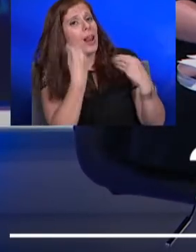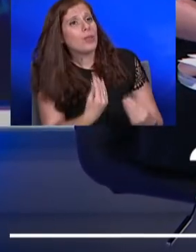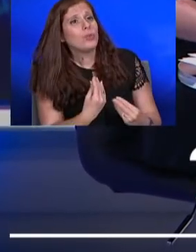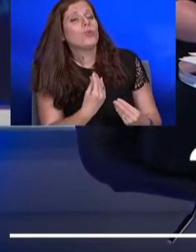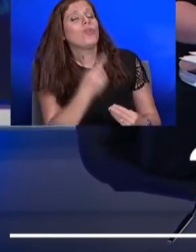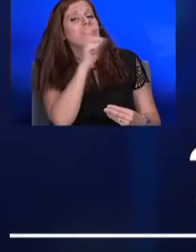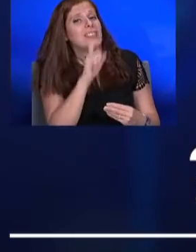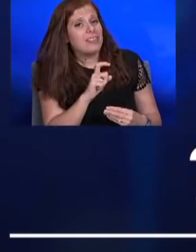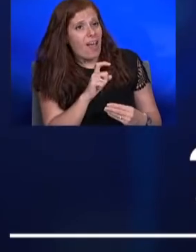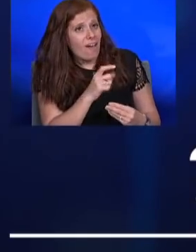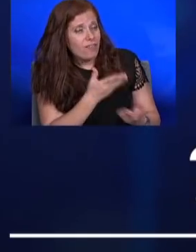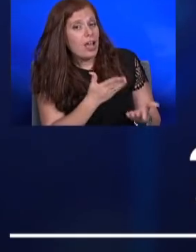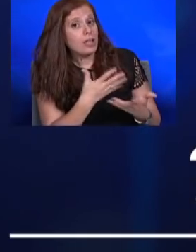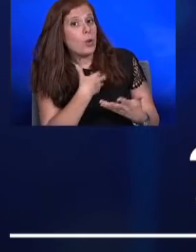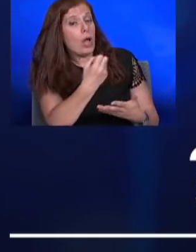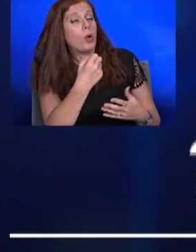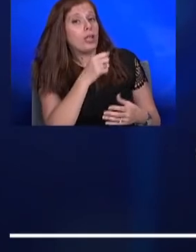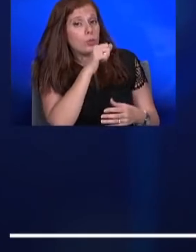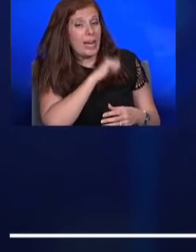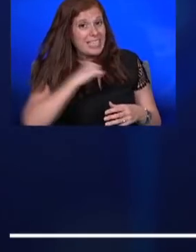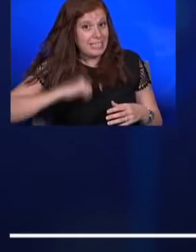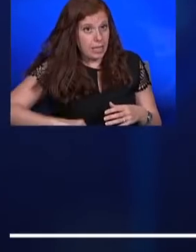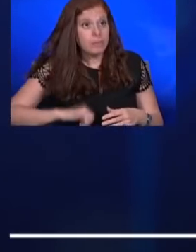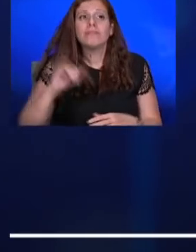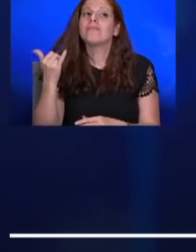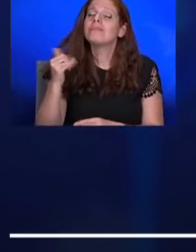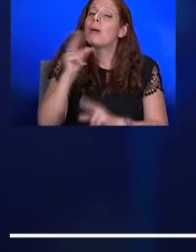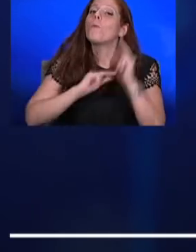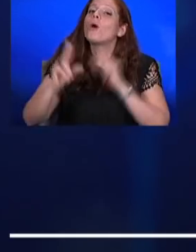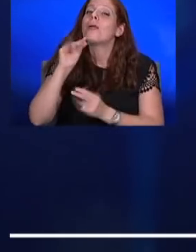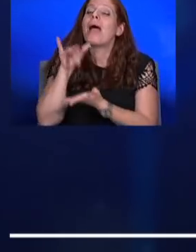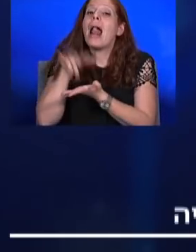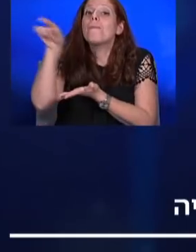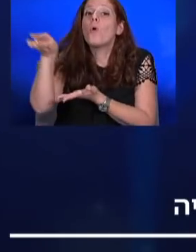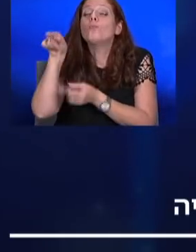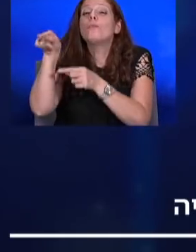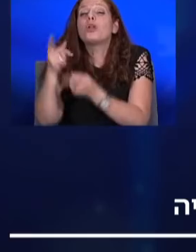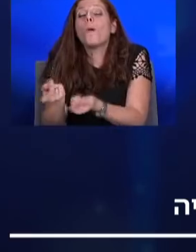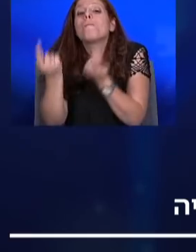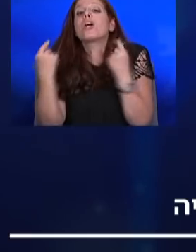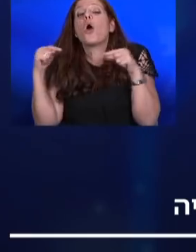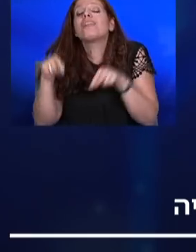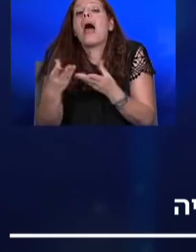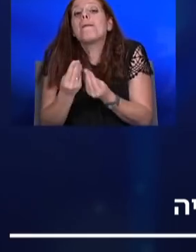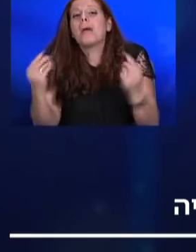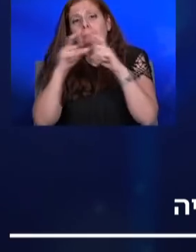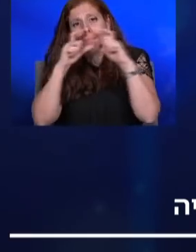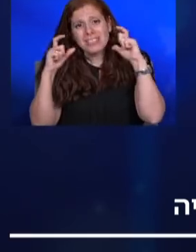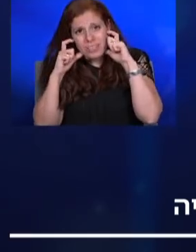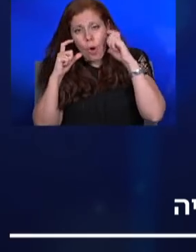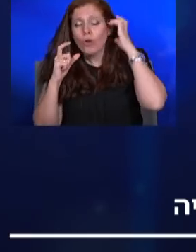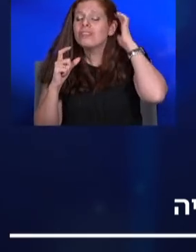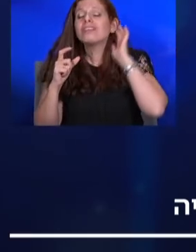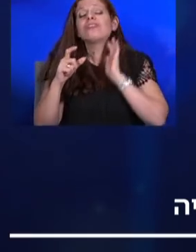אותנו לסין. כן, בואי נדבר על המקום שממנו מגיעות הרבה מאוד מהמסכות שהאנושות צורכת